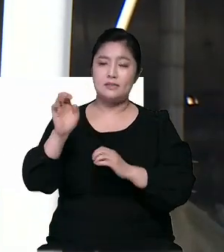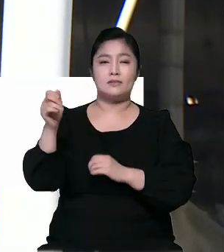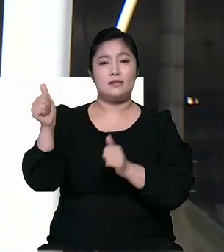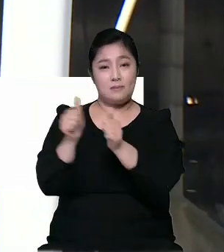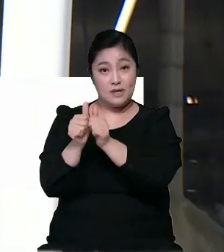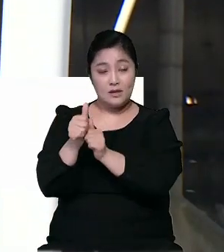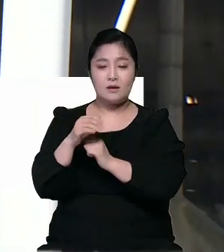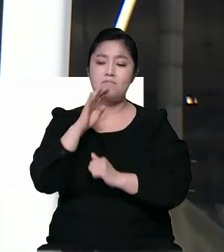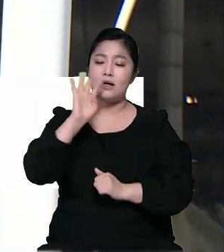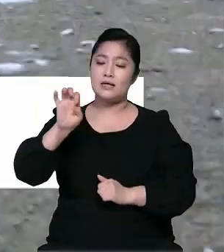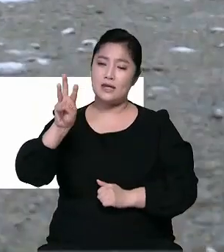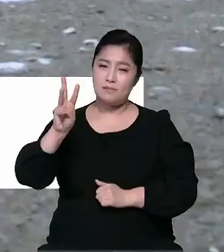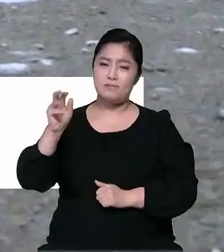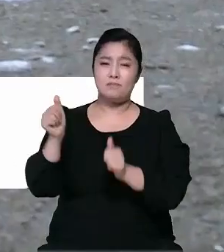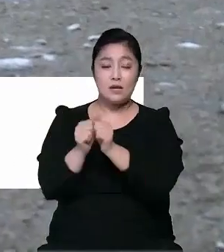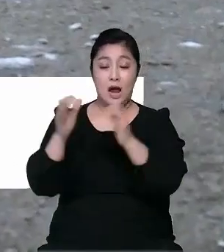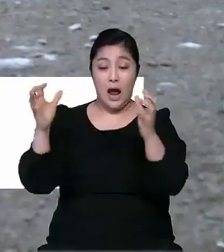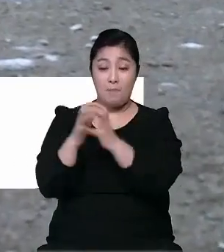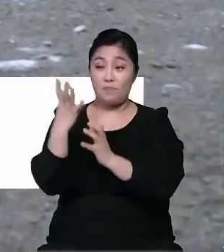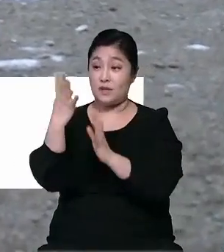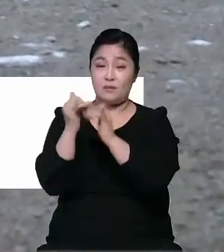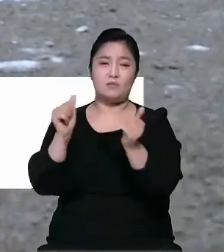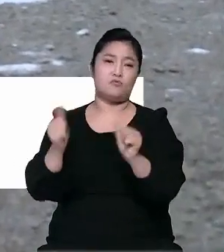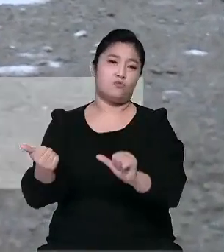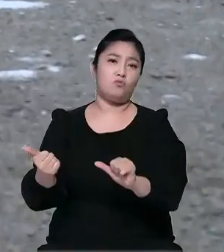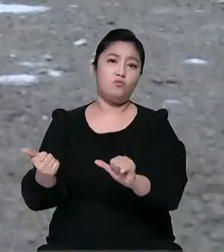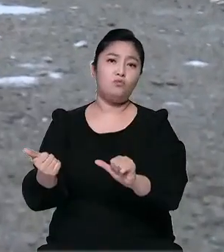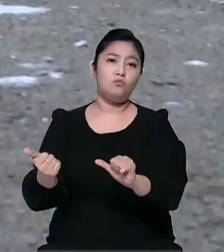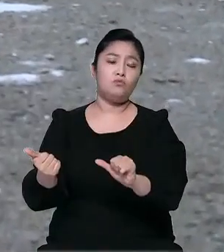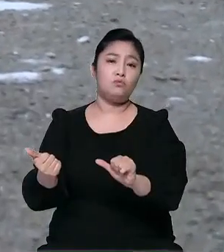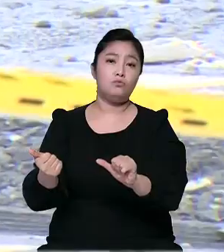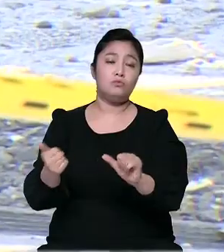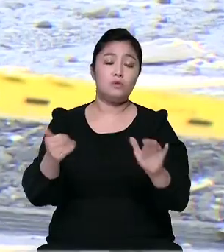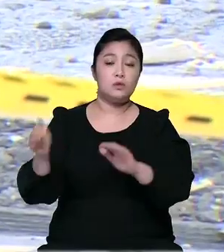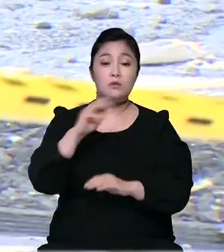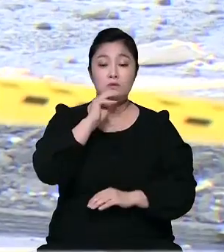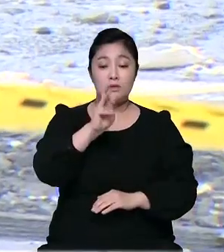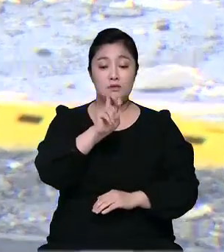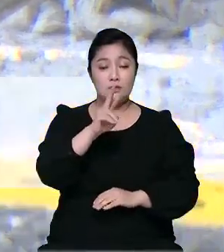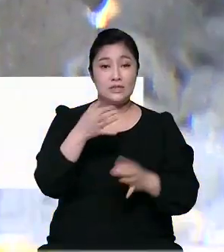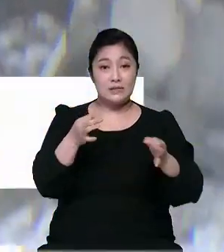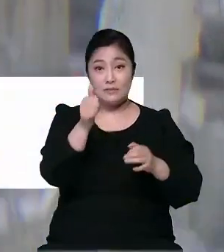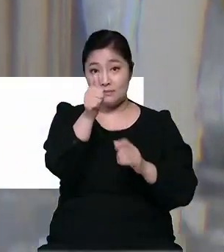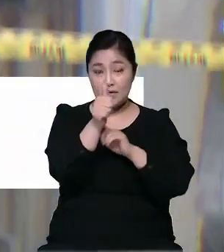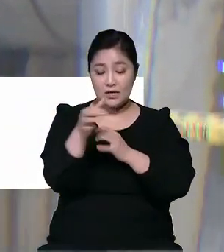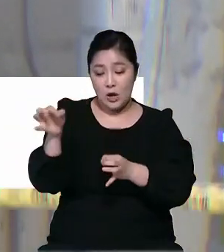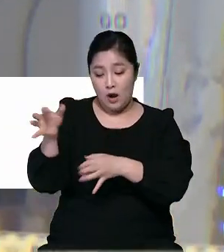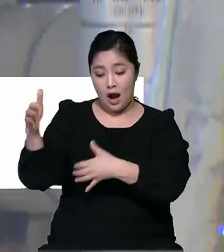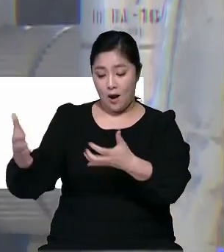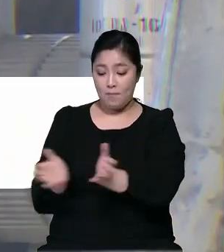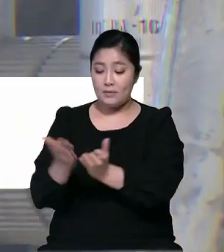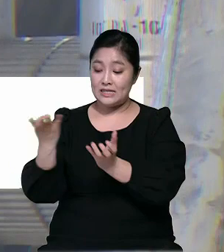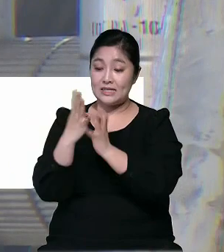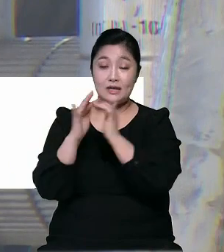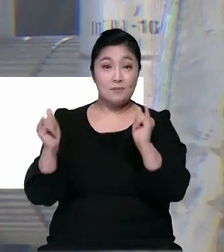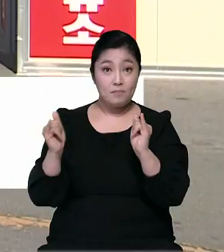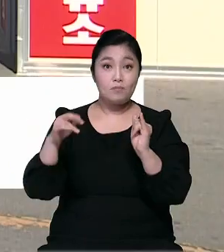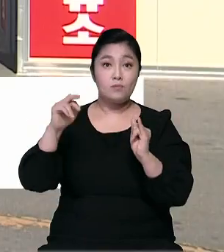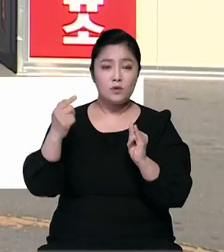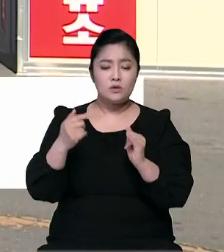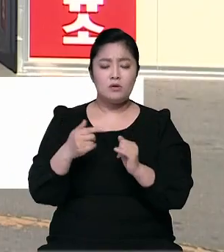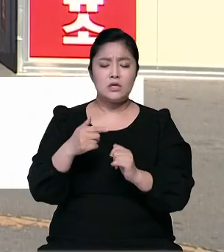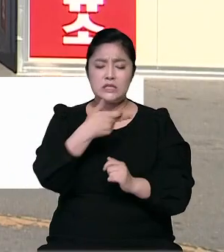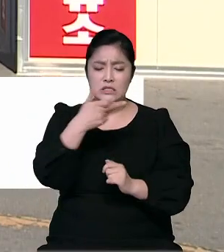씨, 43살 박모 씨 등 4명이 숨졌습니다. 32살 김모 씨 등 협력업체 소속 노동자 4명도